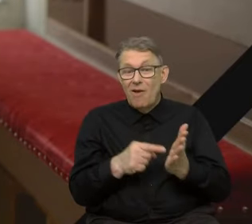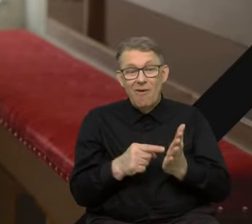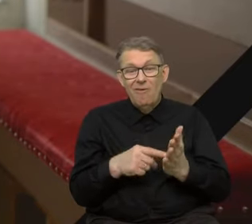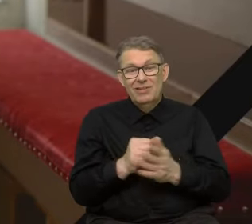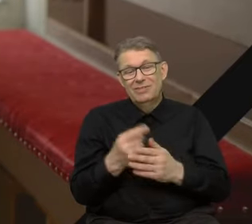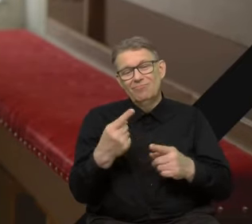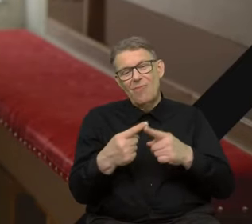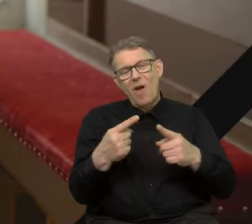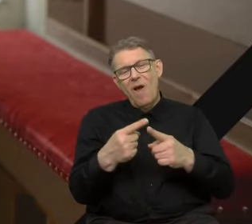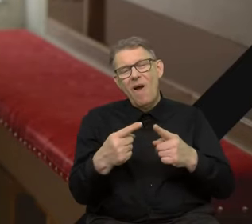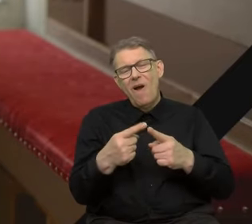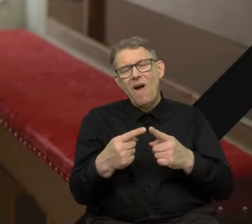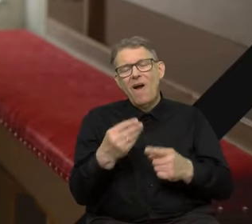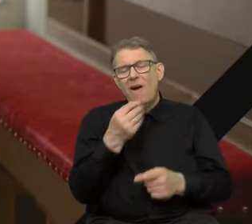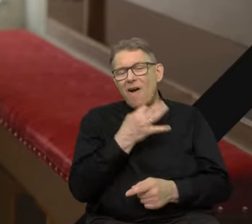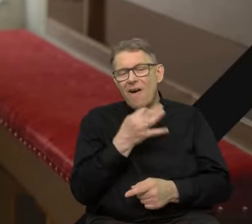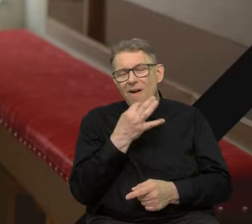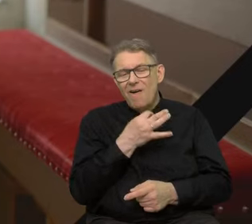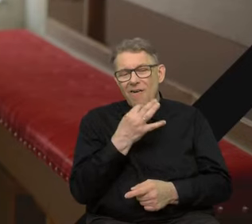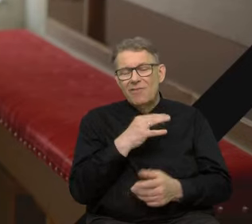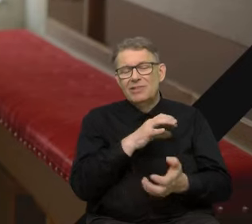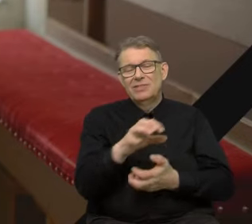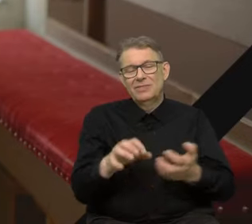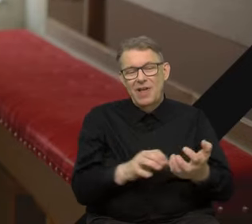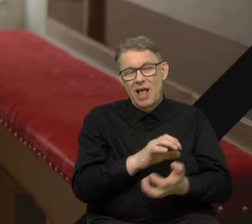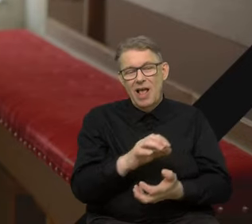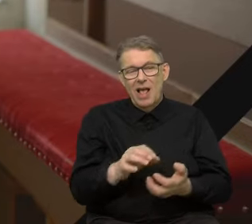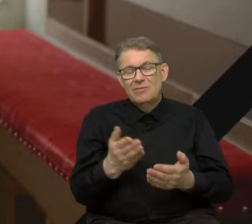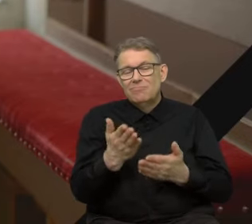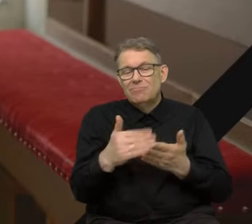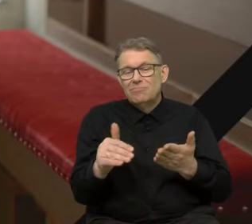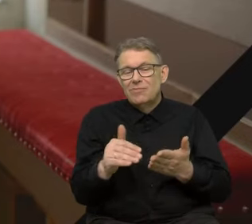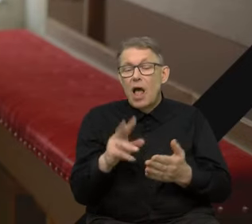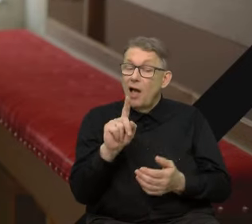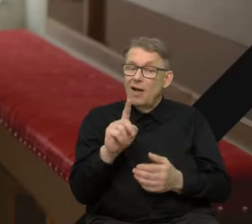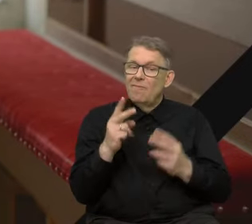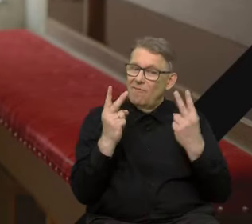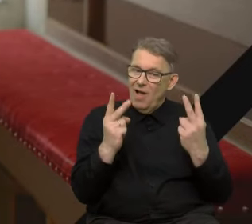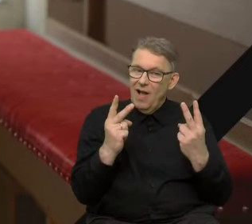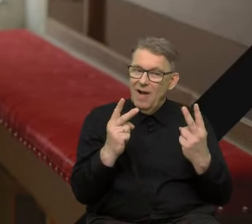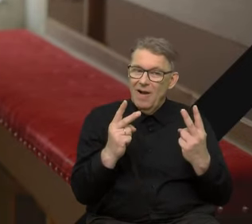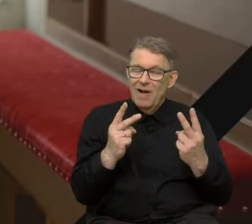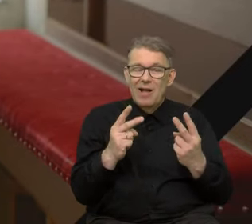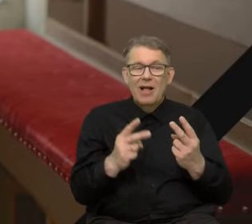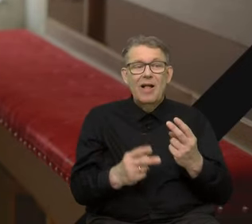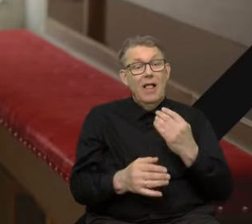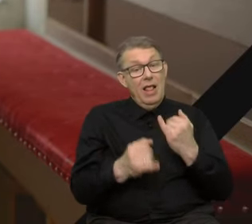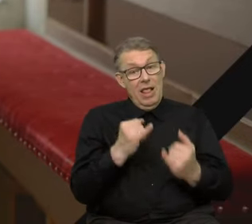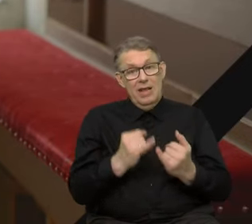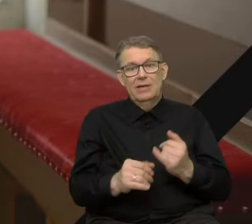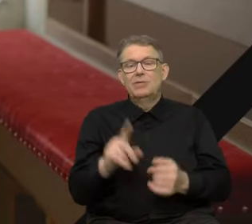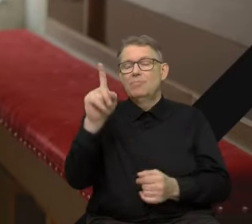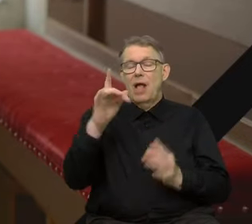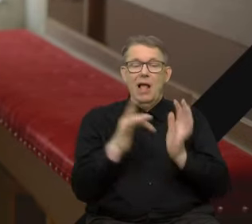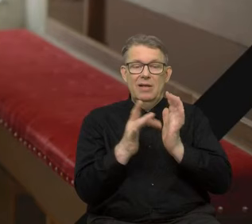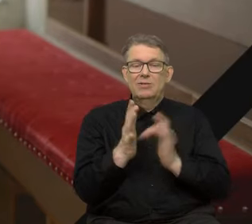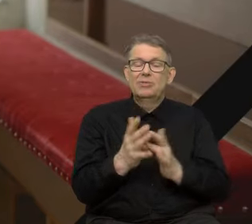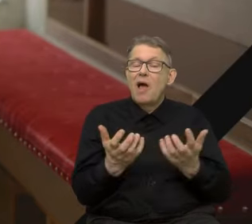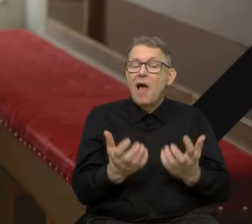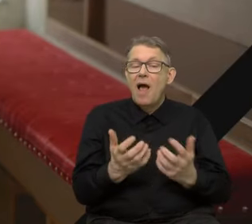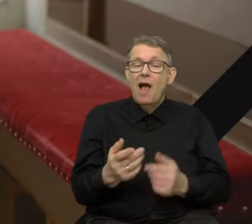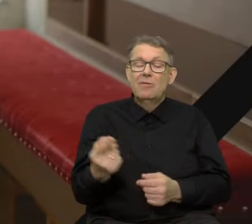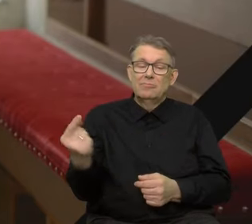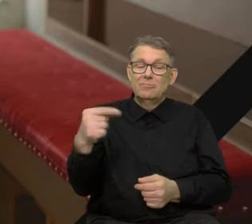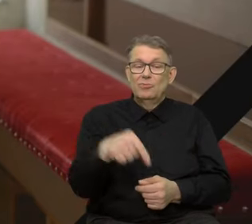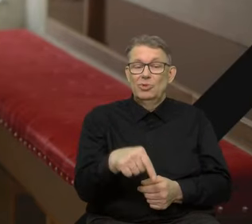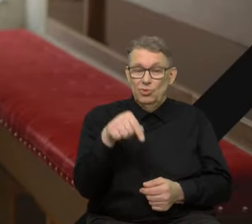mała cząstka świata, ale chociaż bardzo ważna. Jeżeli Pan Jezus chciał przyjść do tej